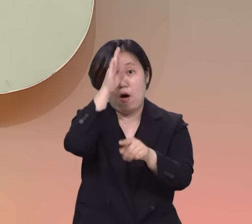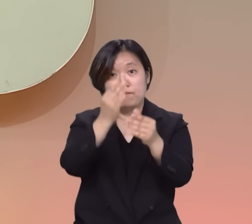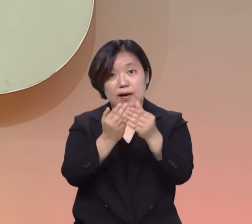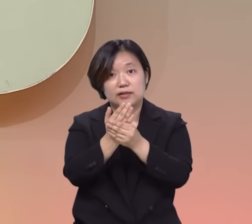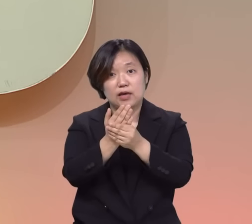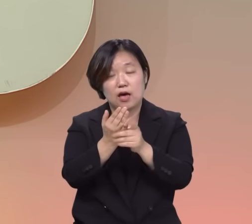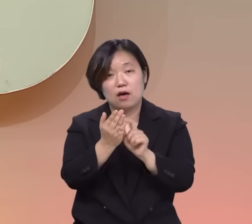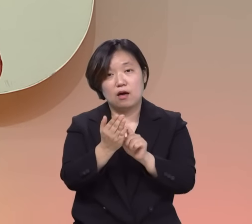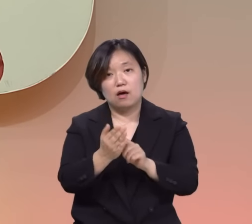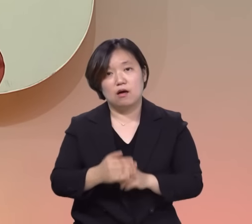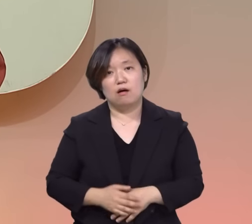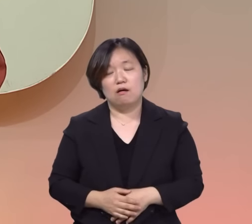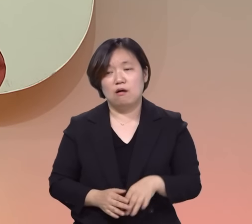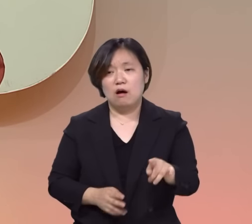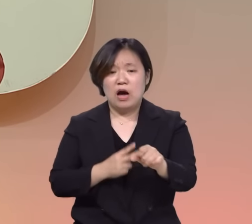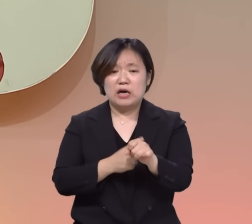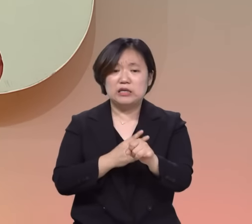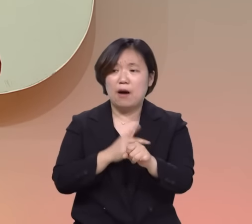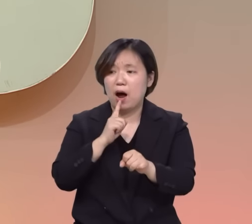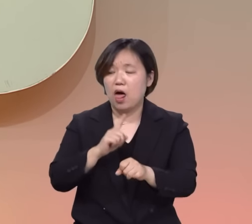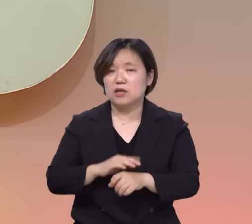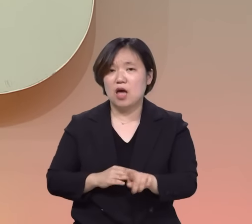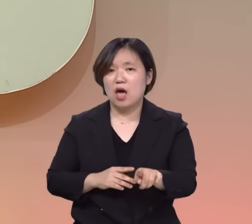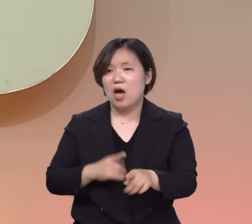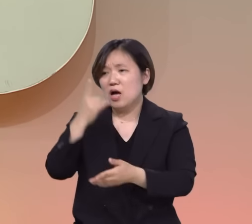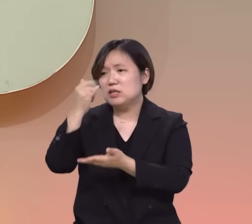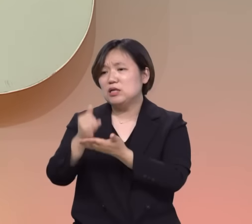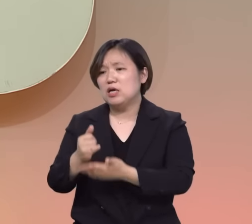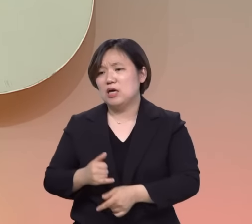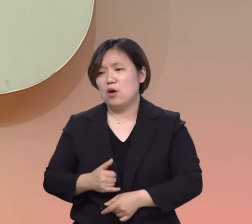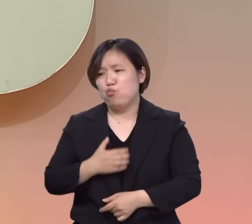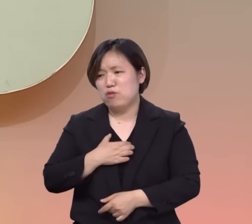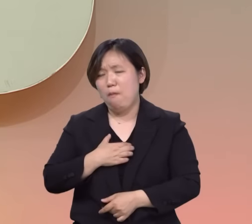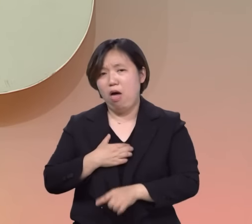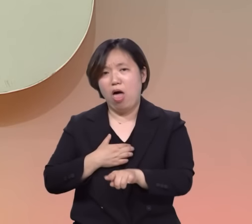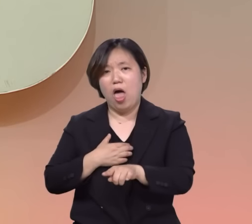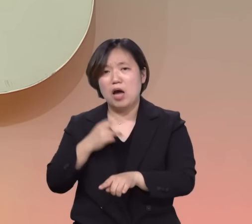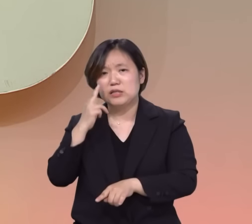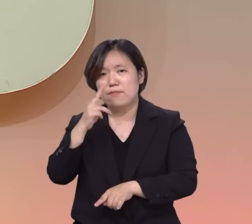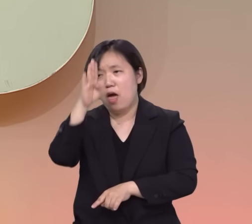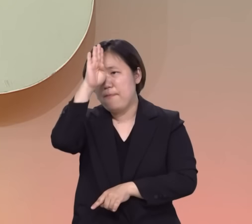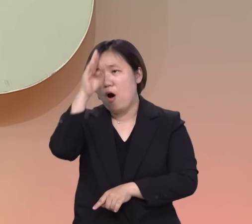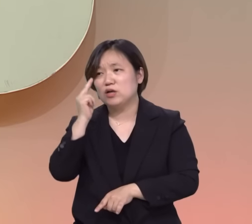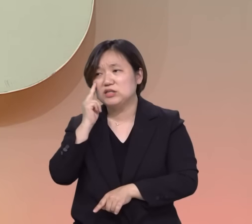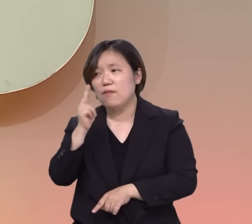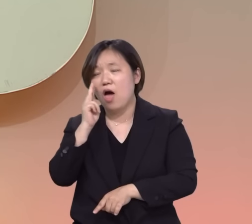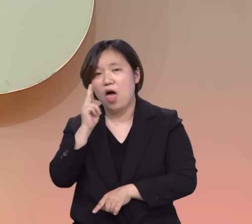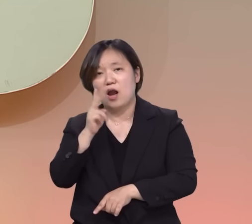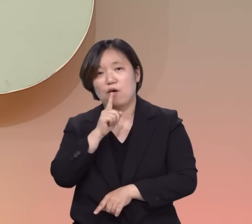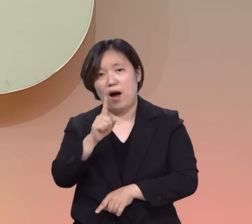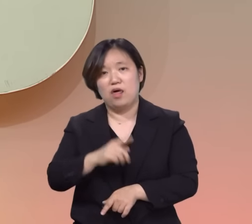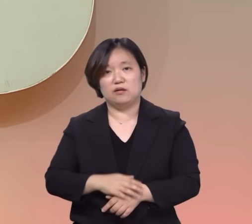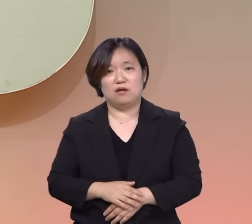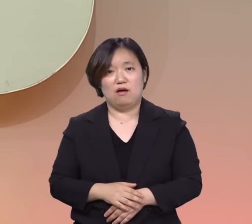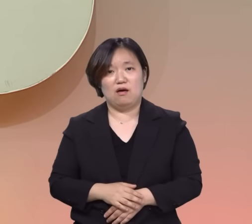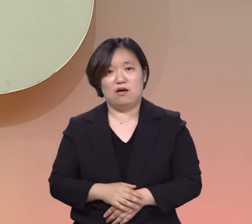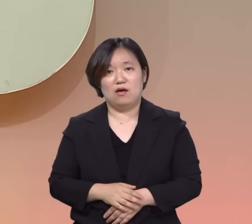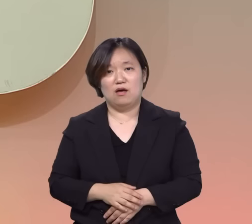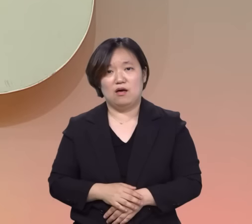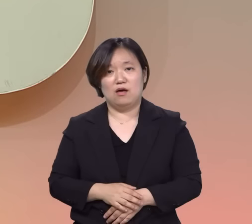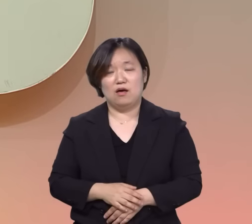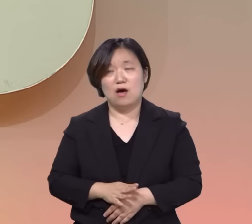의사가 스님 지금 굉장히 심각한 상황입니다 아주 심각한 상황입니다 그런